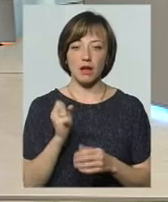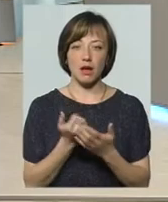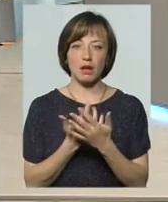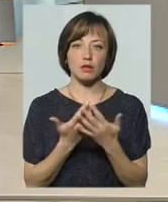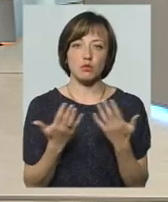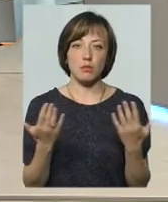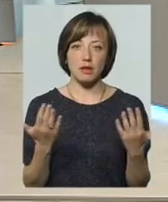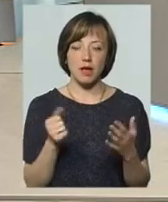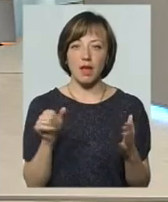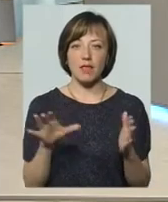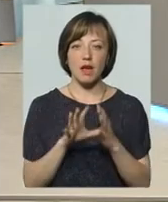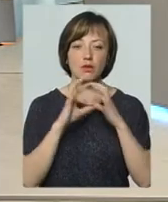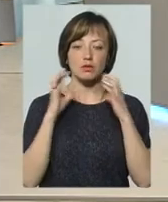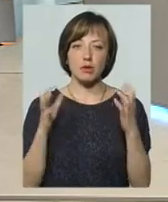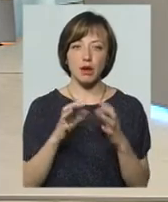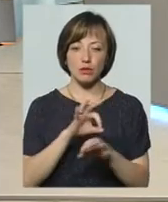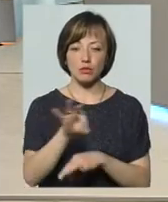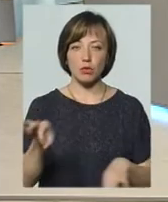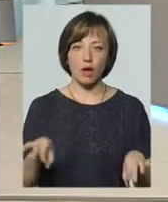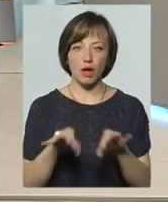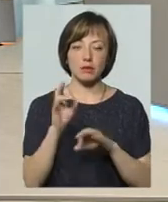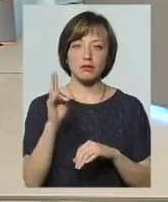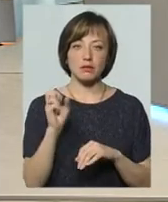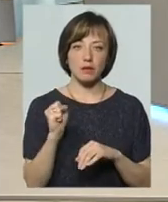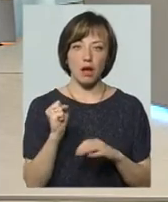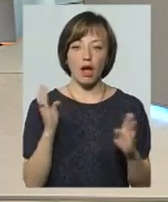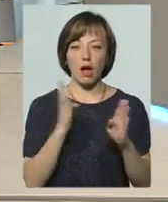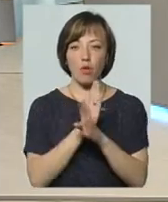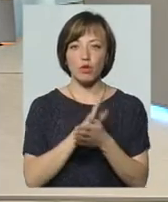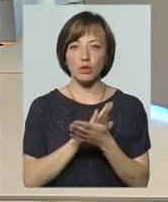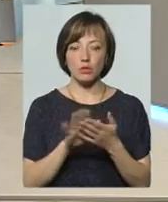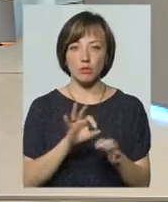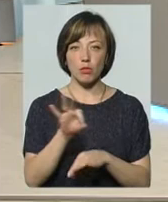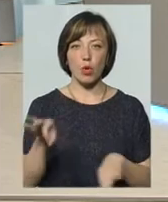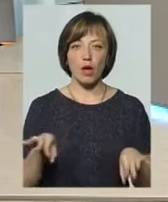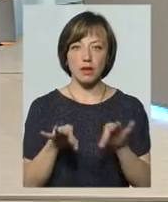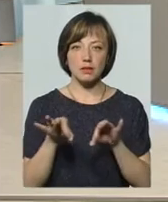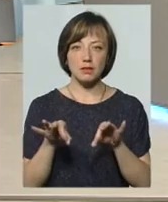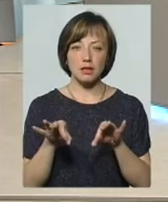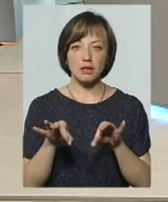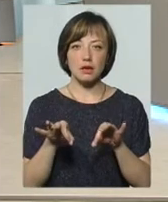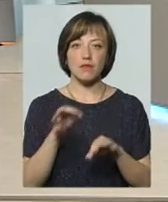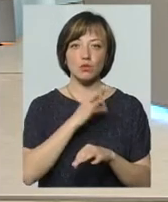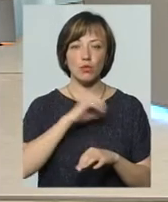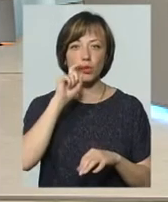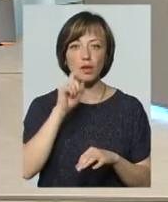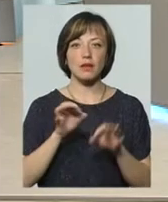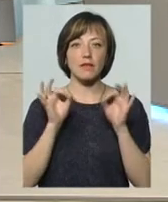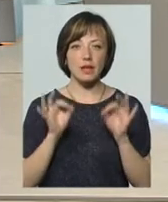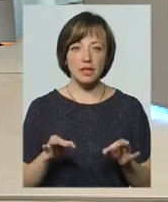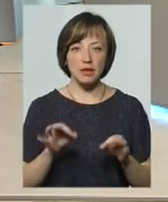різноманітні енергозберігаючі проекти, на екологічні проекти, використовувалися в Україні ефективно